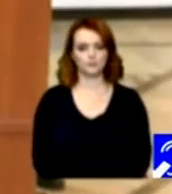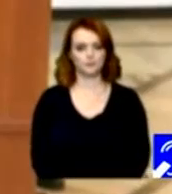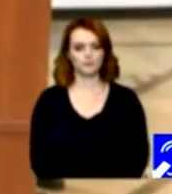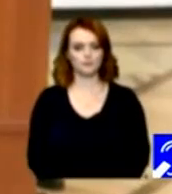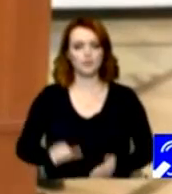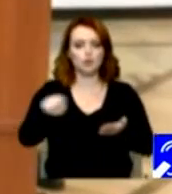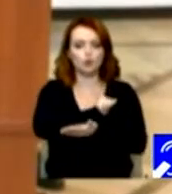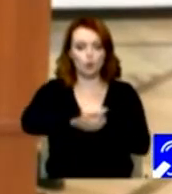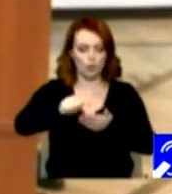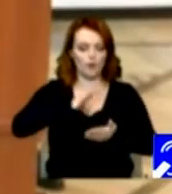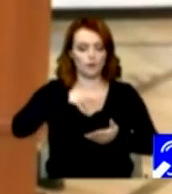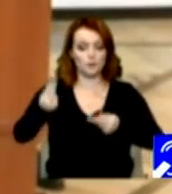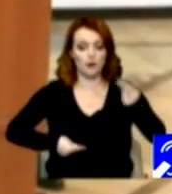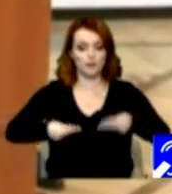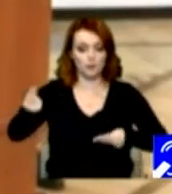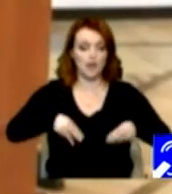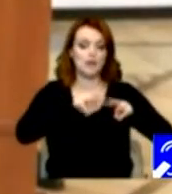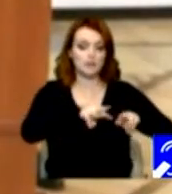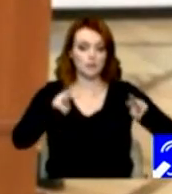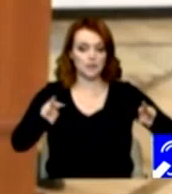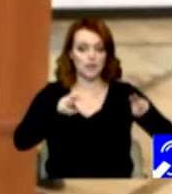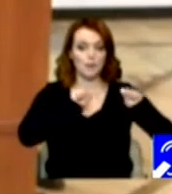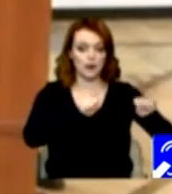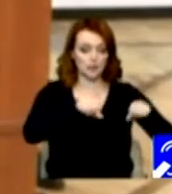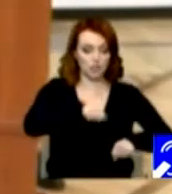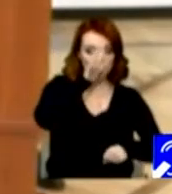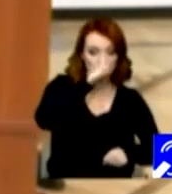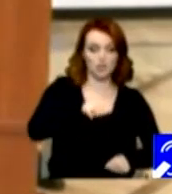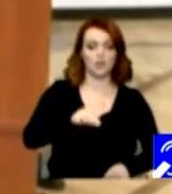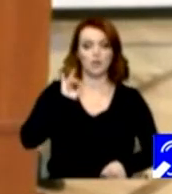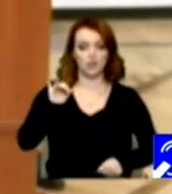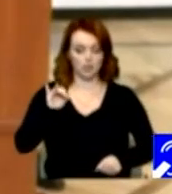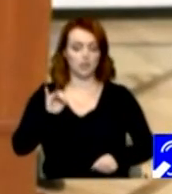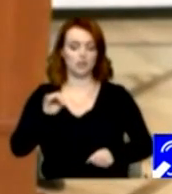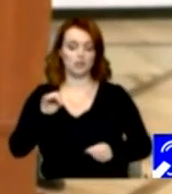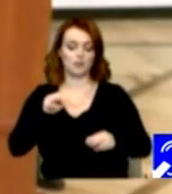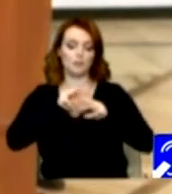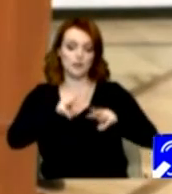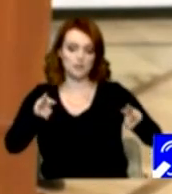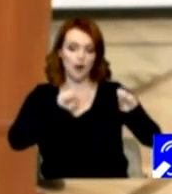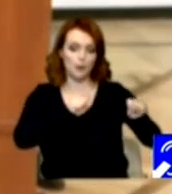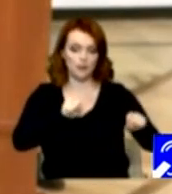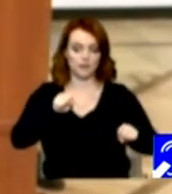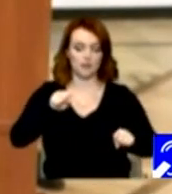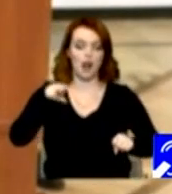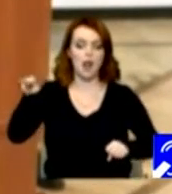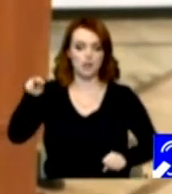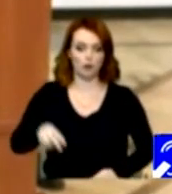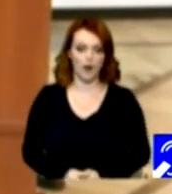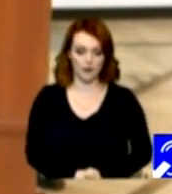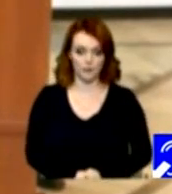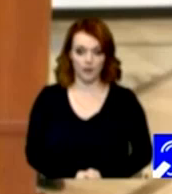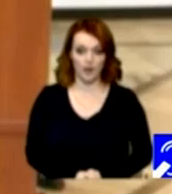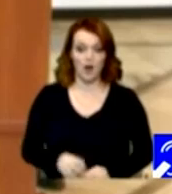documentul a fost semnat de Ministrul Apărării de la Chișinău anatolie nosette și de omologul său lituanian ar fi da sau nu Sau